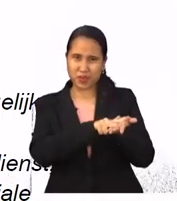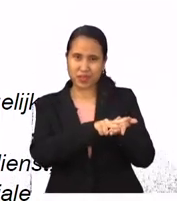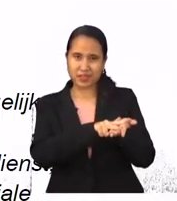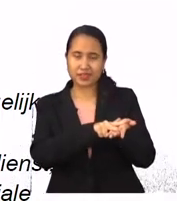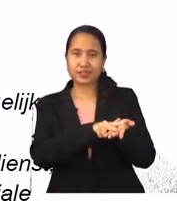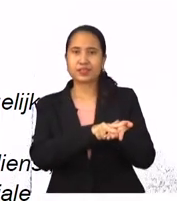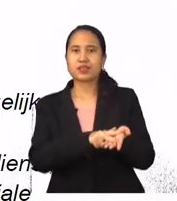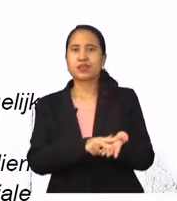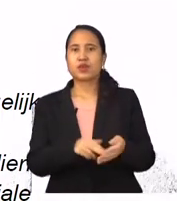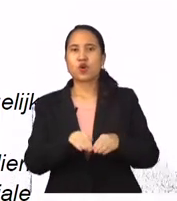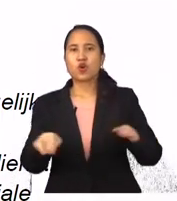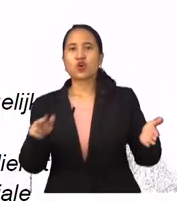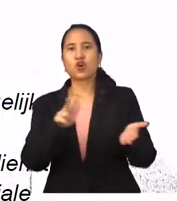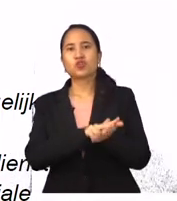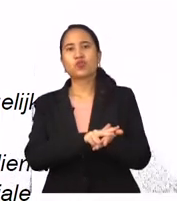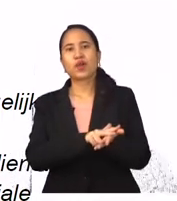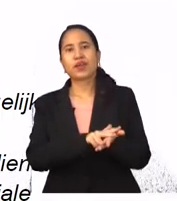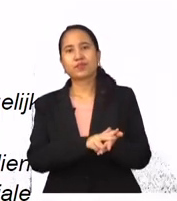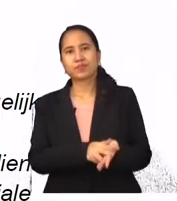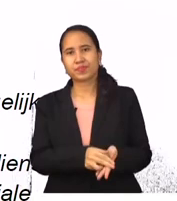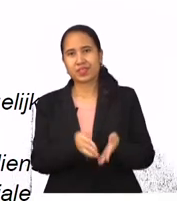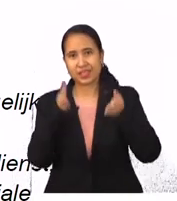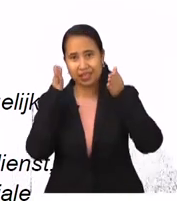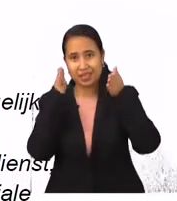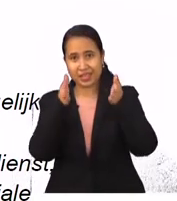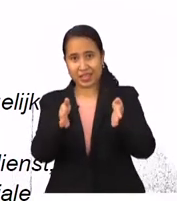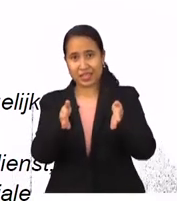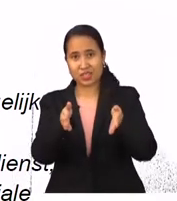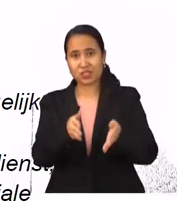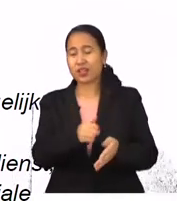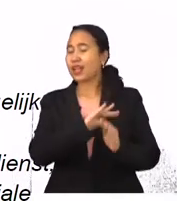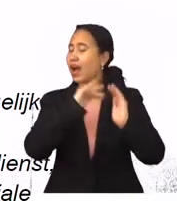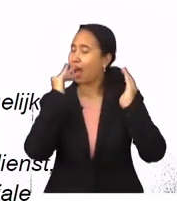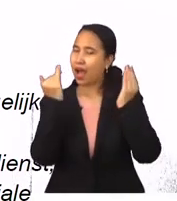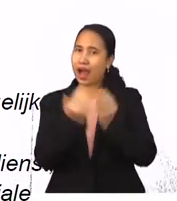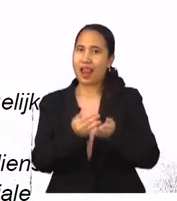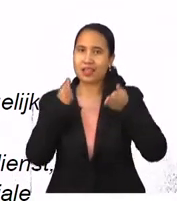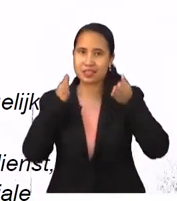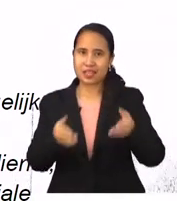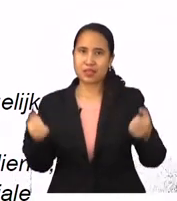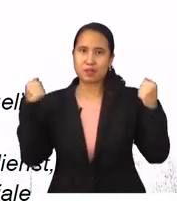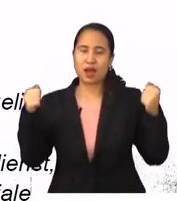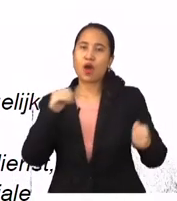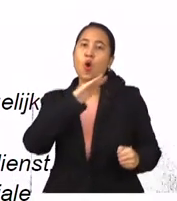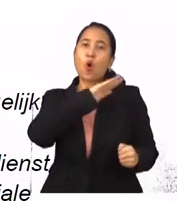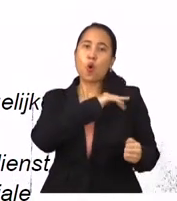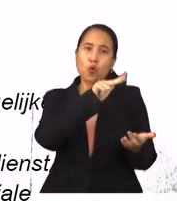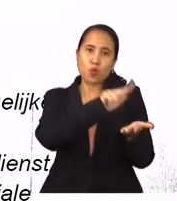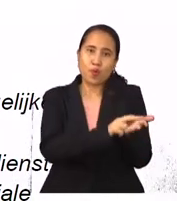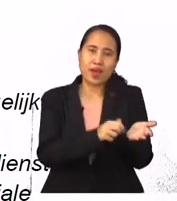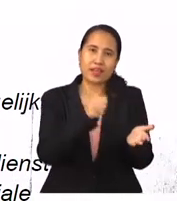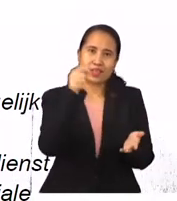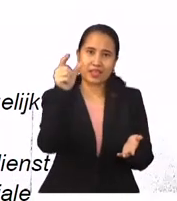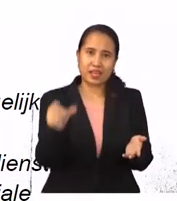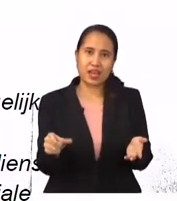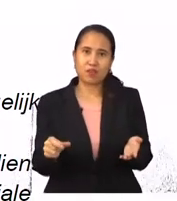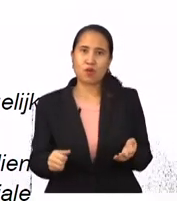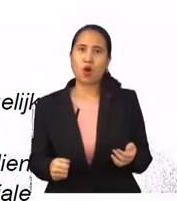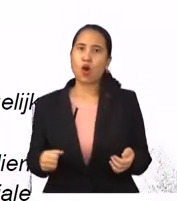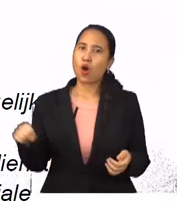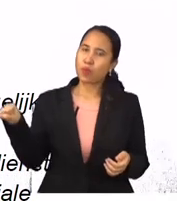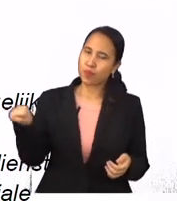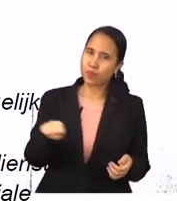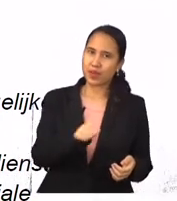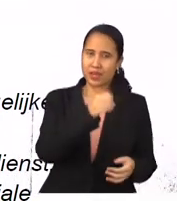3 grondwet gericht is tot alle staatsmachten, dus ook tot de wetgever, om te interveneren, nu